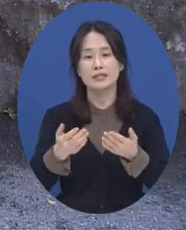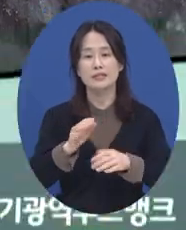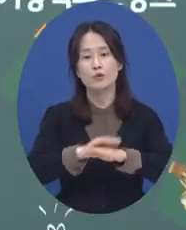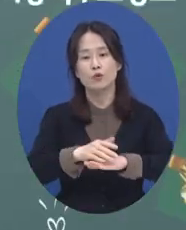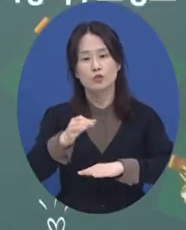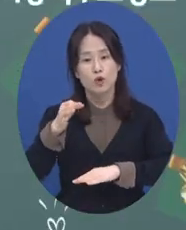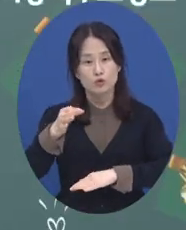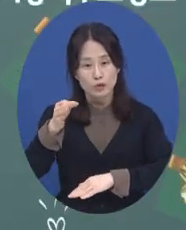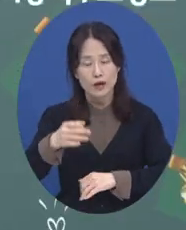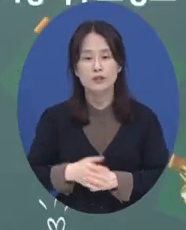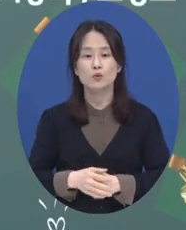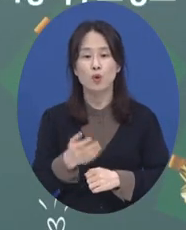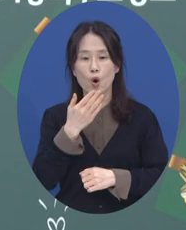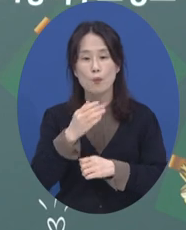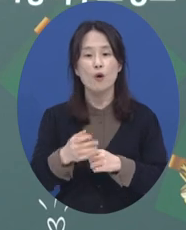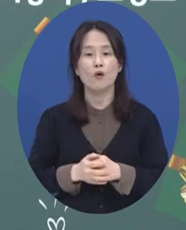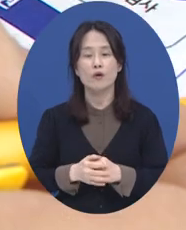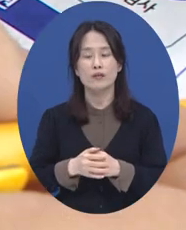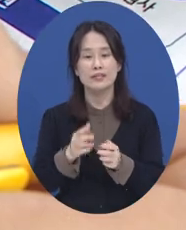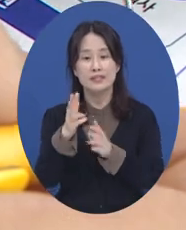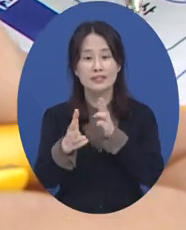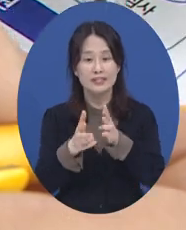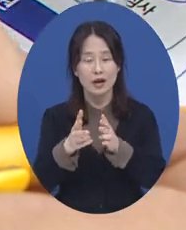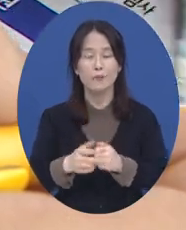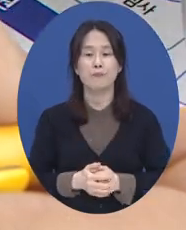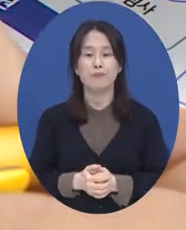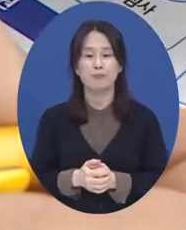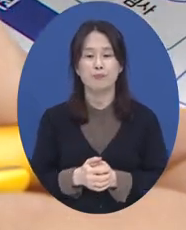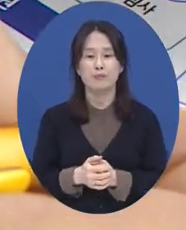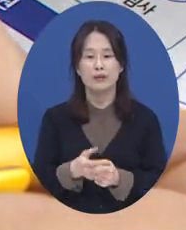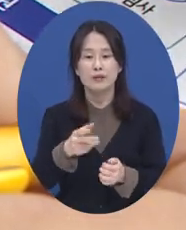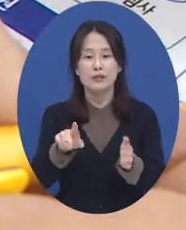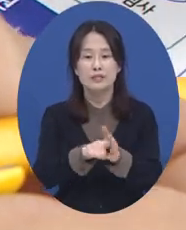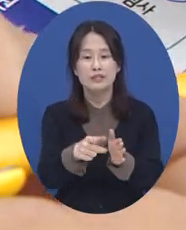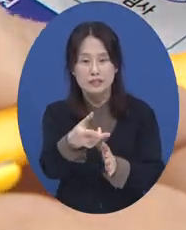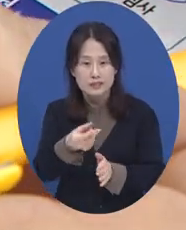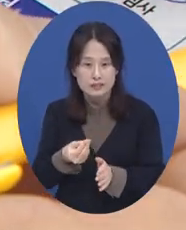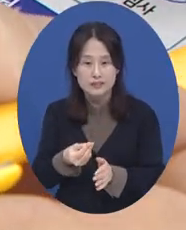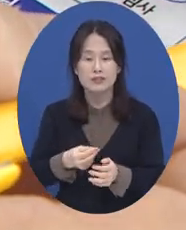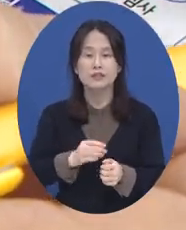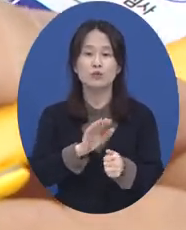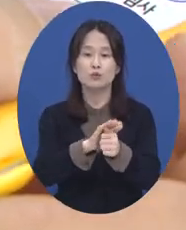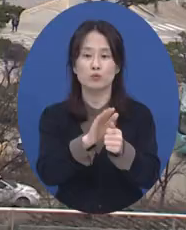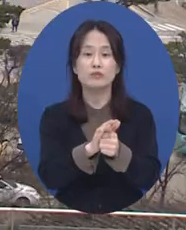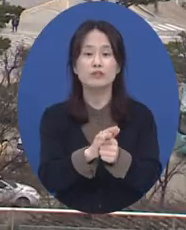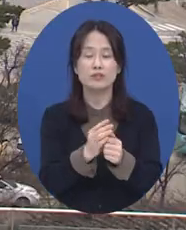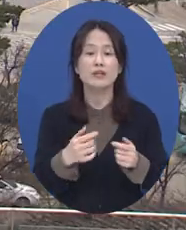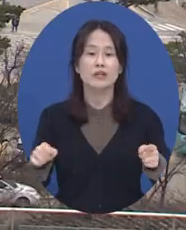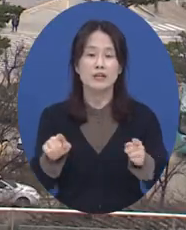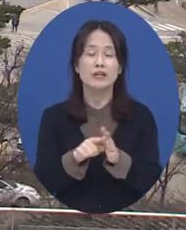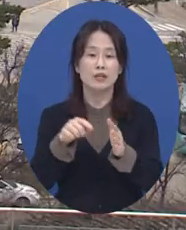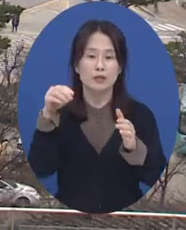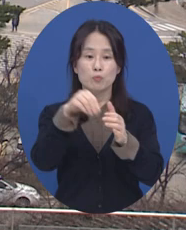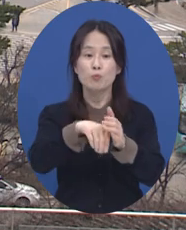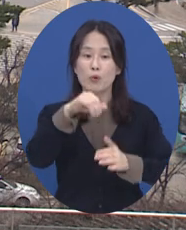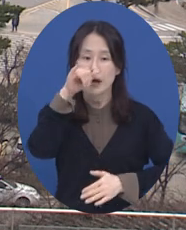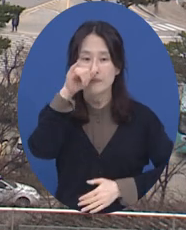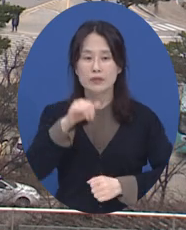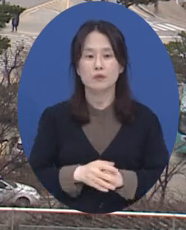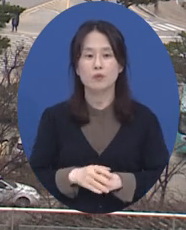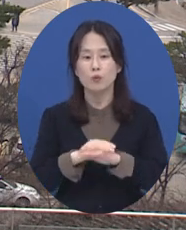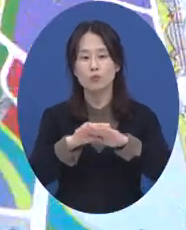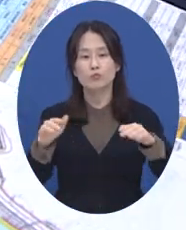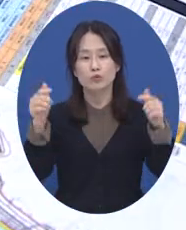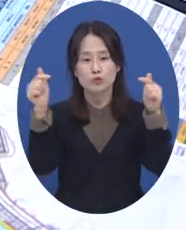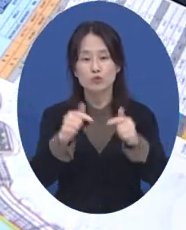공정수당, 먹거리 그냥 드림 코너 사업, 극저신용 대출 등이 중점 정책입니다. 지역 불균형